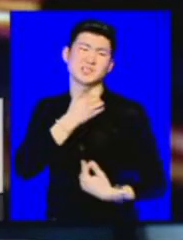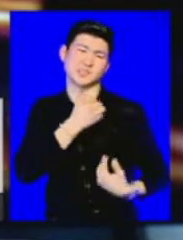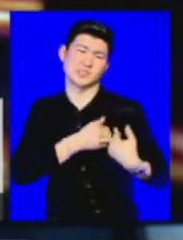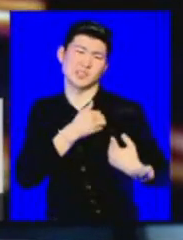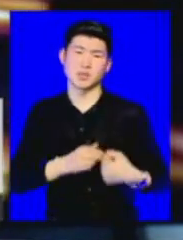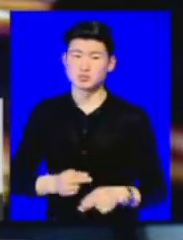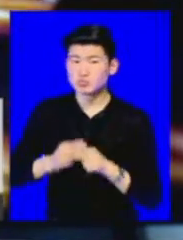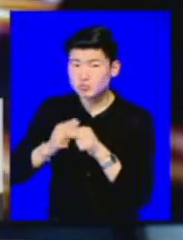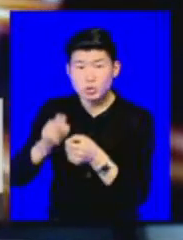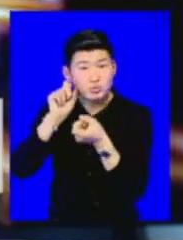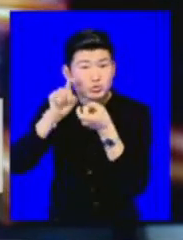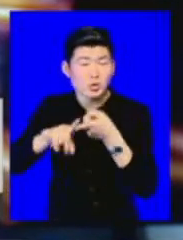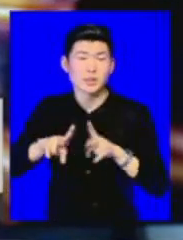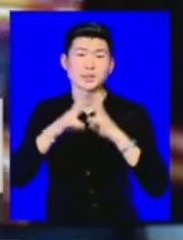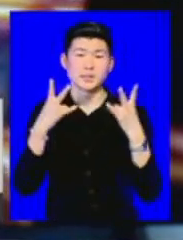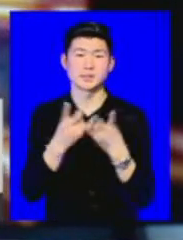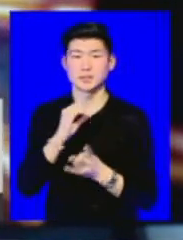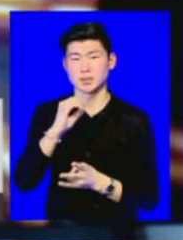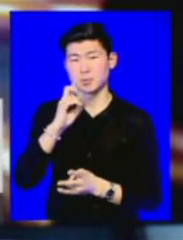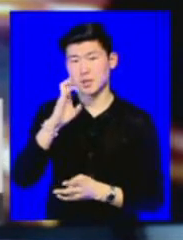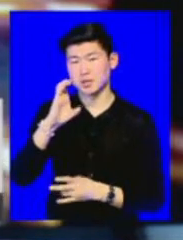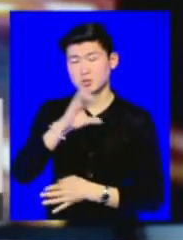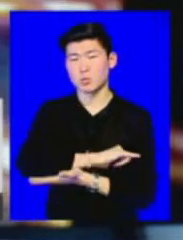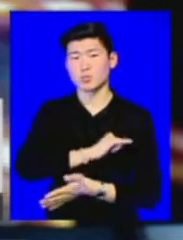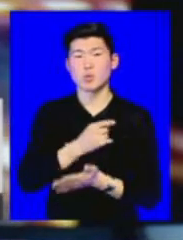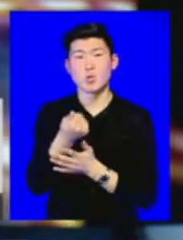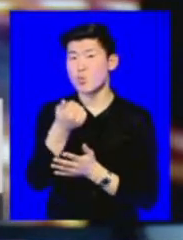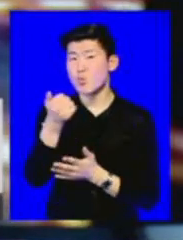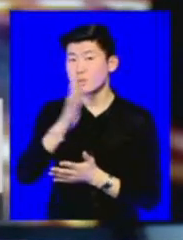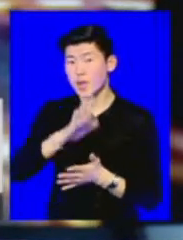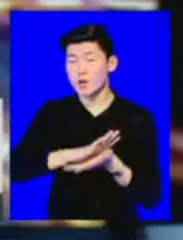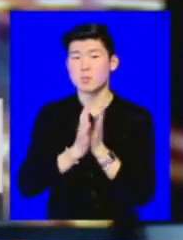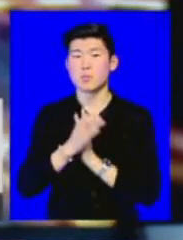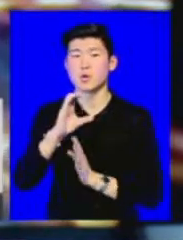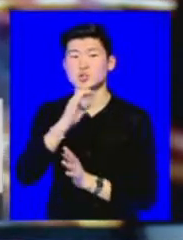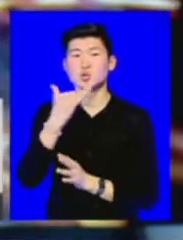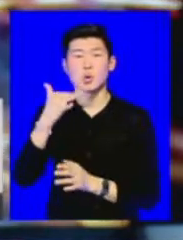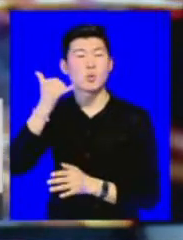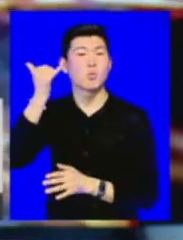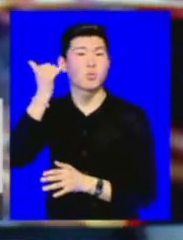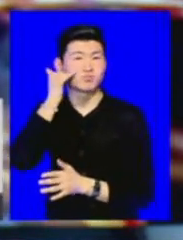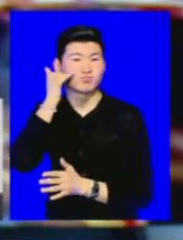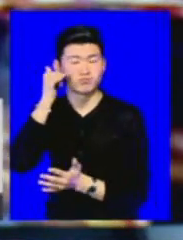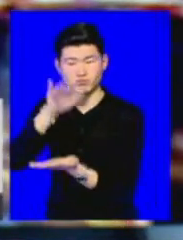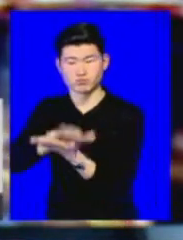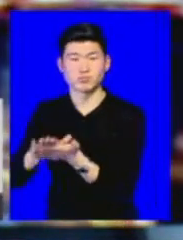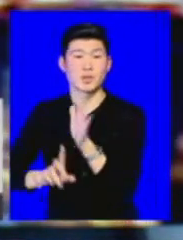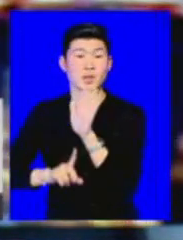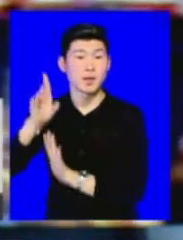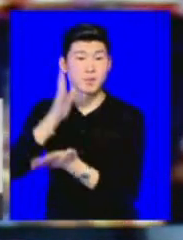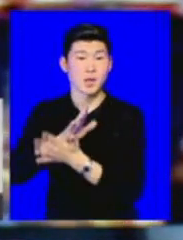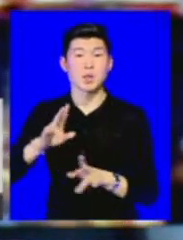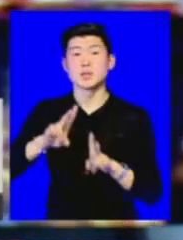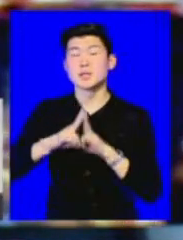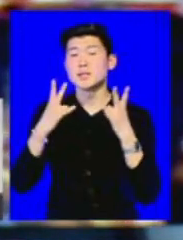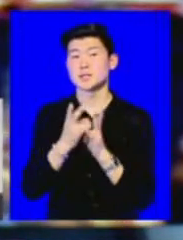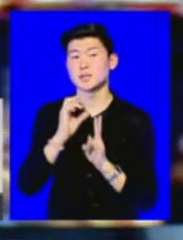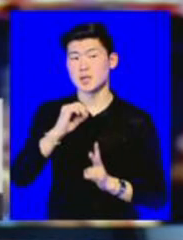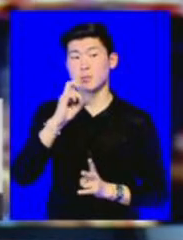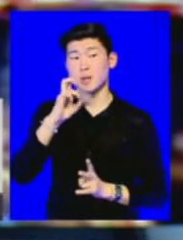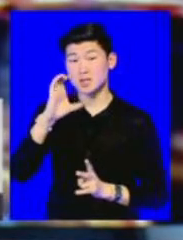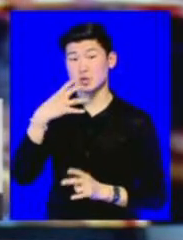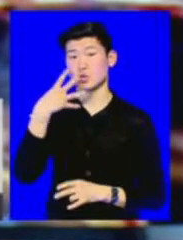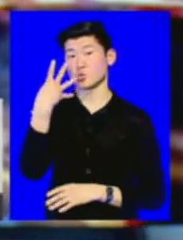туслах зорилгоор нийслэлийн ерхий боловсролын сургуулиудад үн төлбөргүй суурин утас байрлуулж эхэллээ. За өнөөдөр нийслэлийн ерхий боловсролын